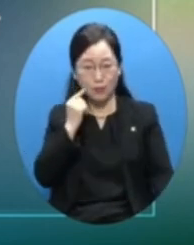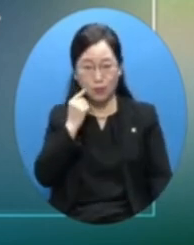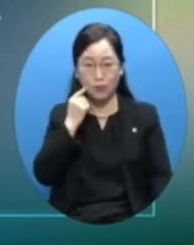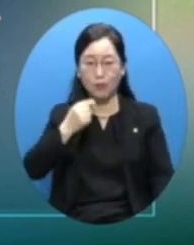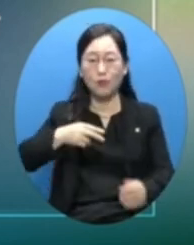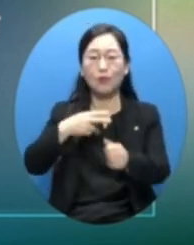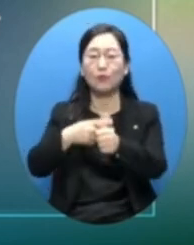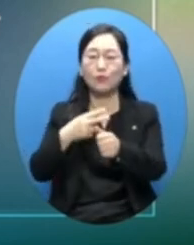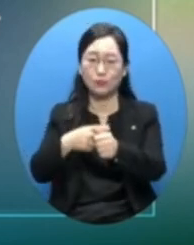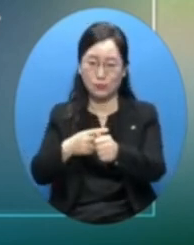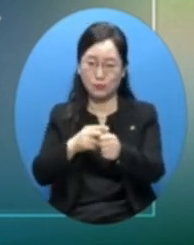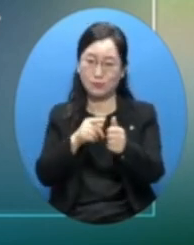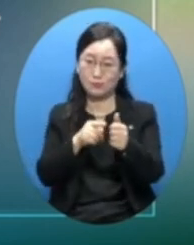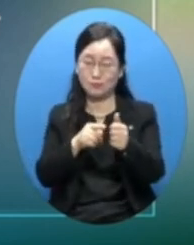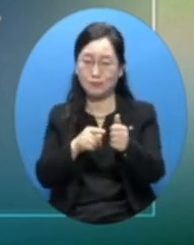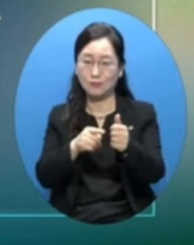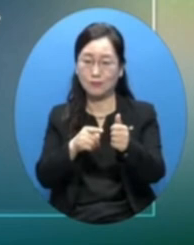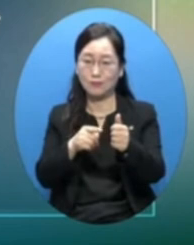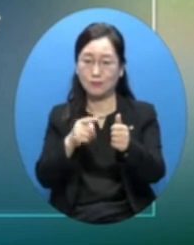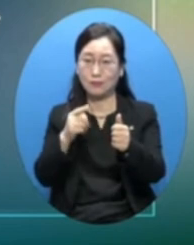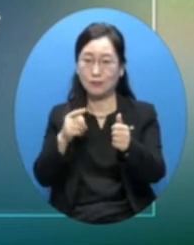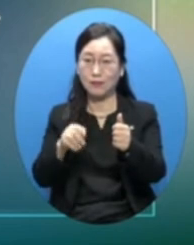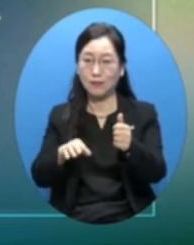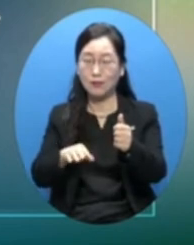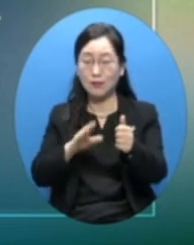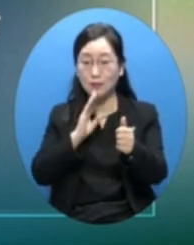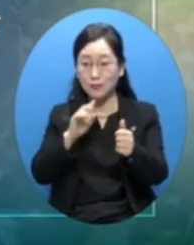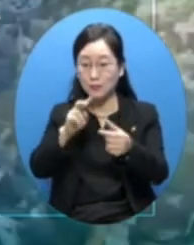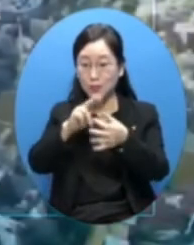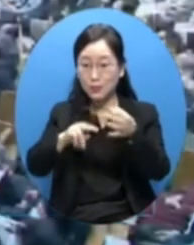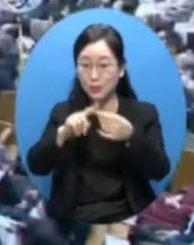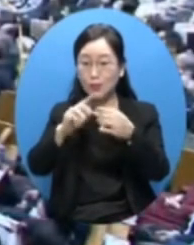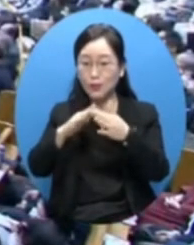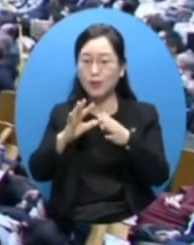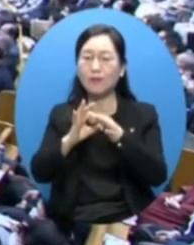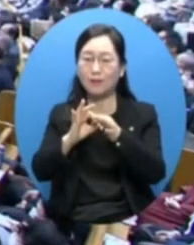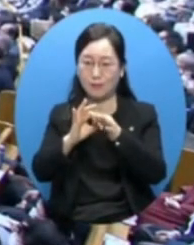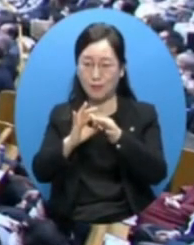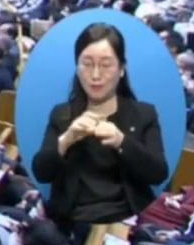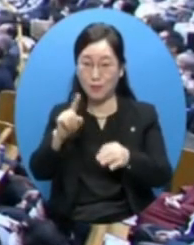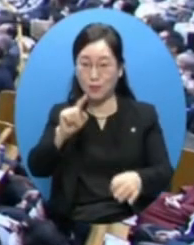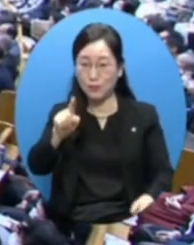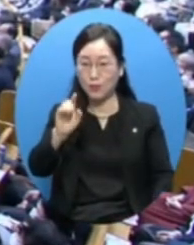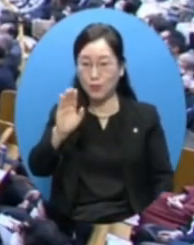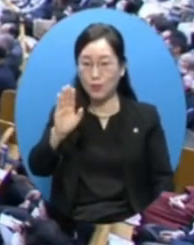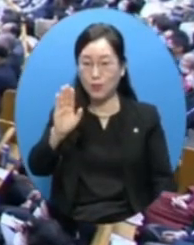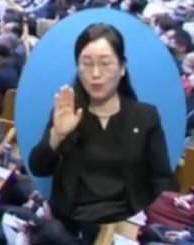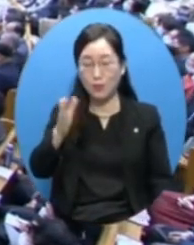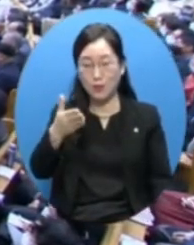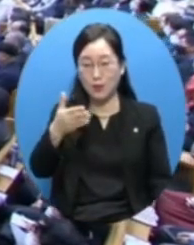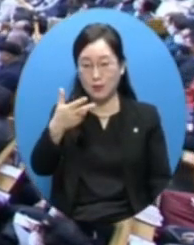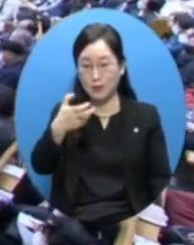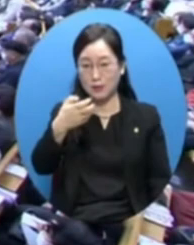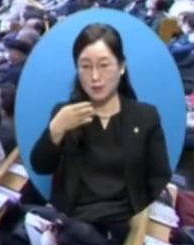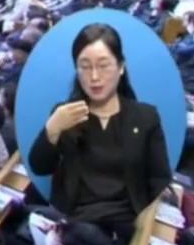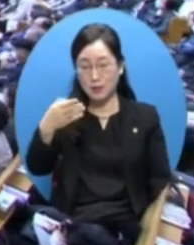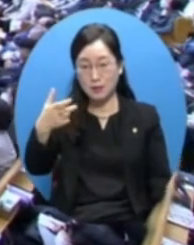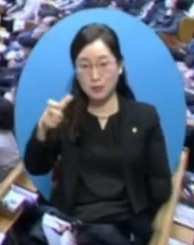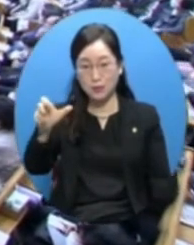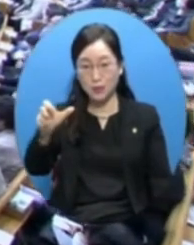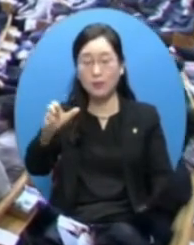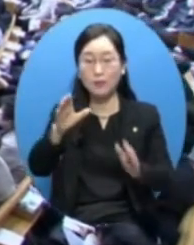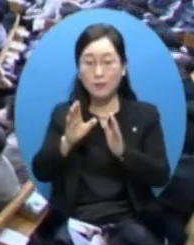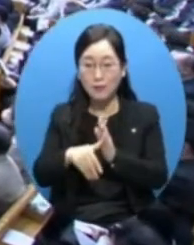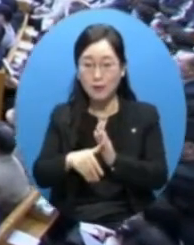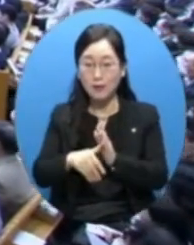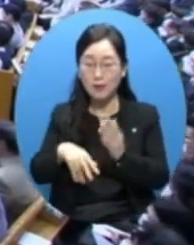많이 찬양하셨는데 저희 교회하고는 깊은 연인이 있습니다. 1974년 75년도에 제가 시립교향악단하고 저희